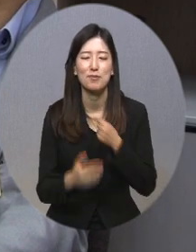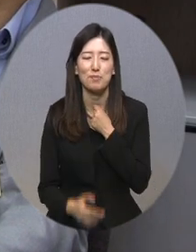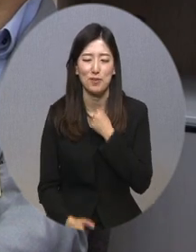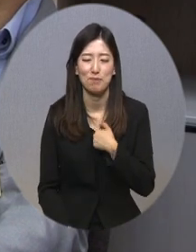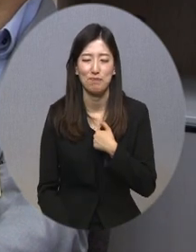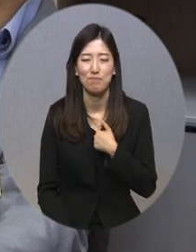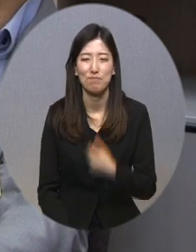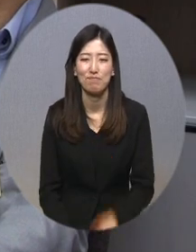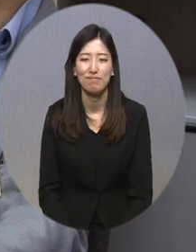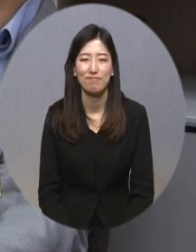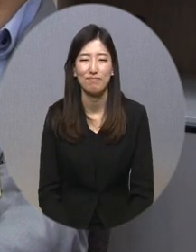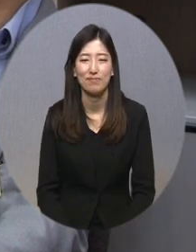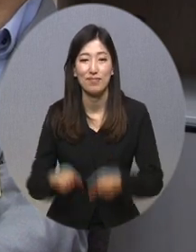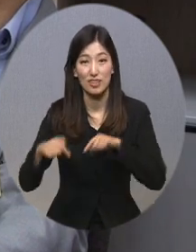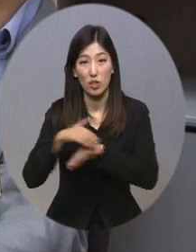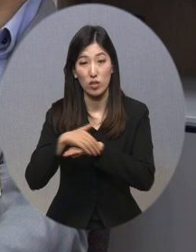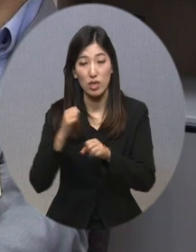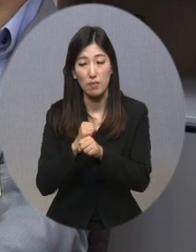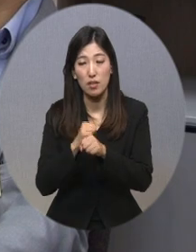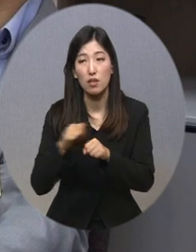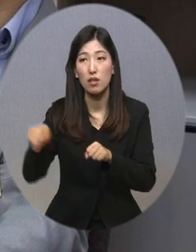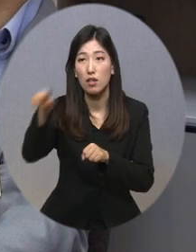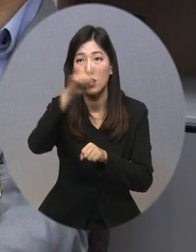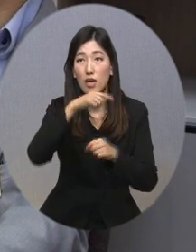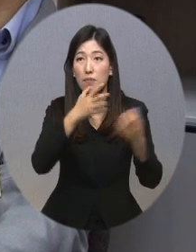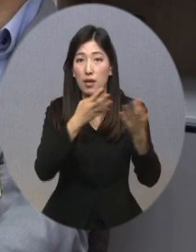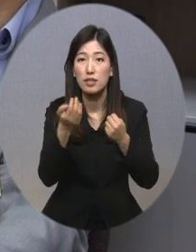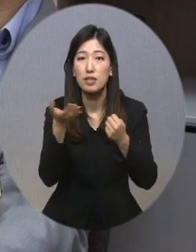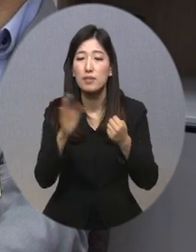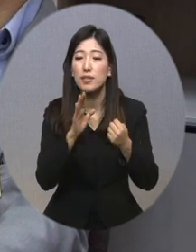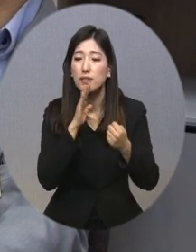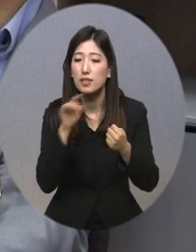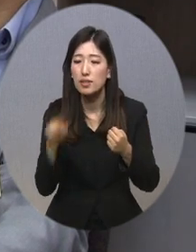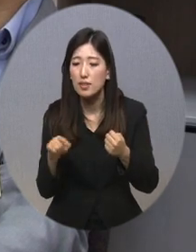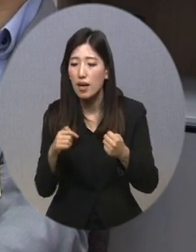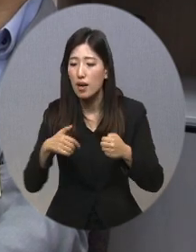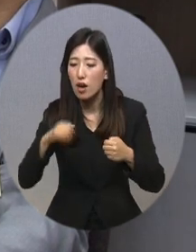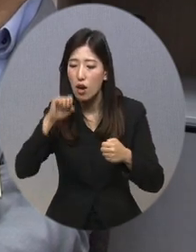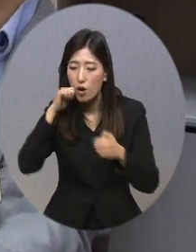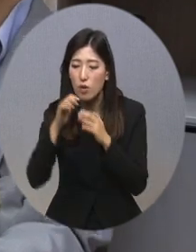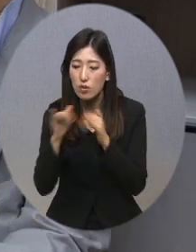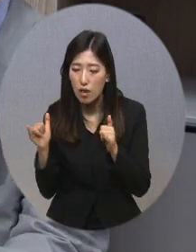예, 이미 정책은 많이 만들어졌지만 실제 그들에게 도움이 되는 방법.